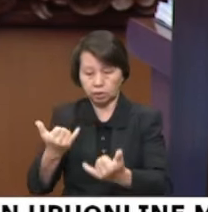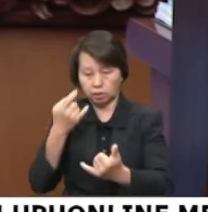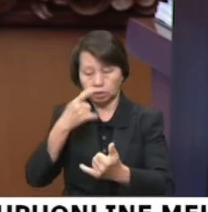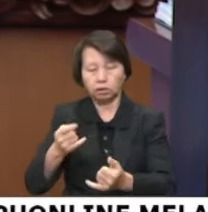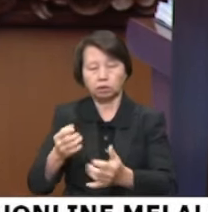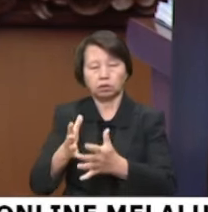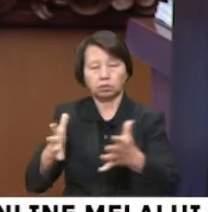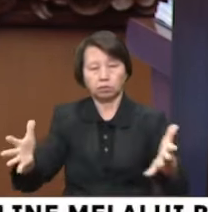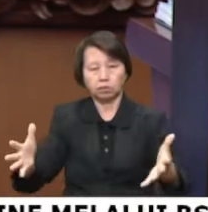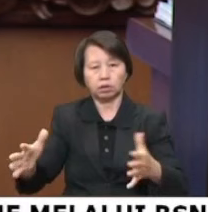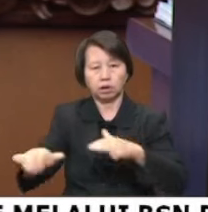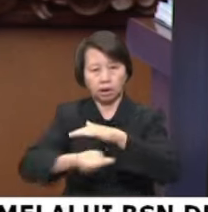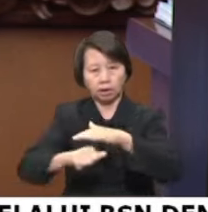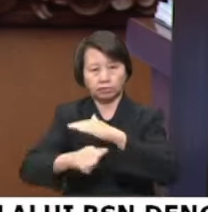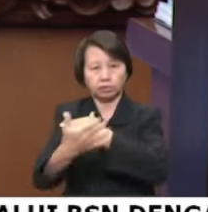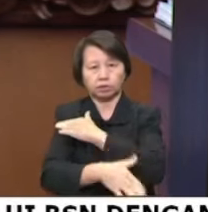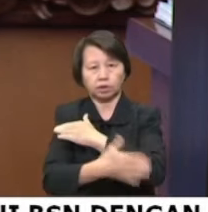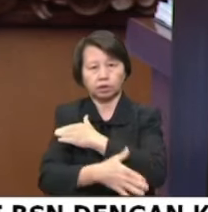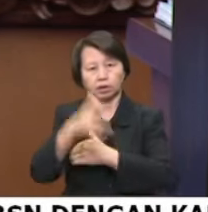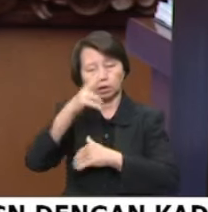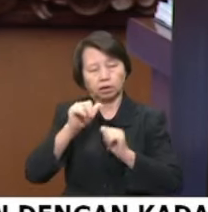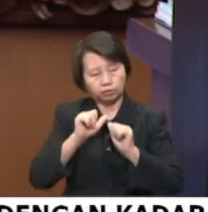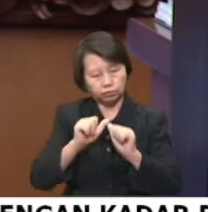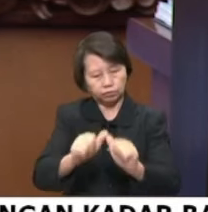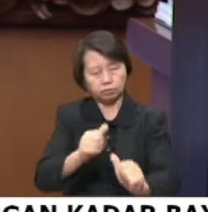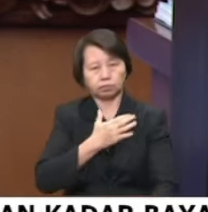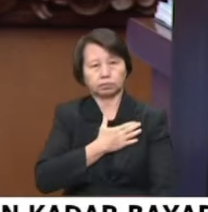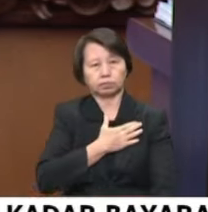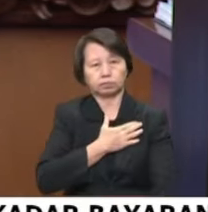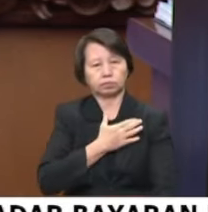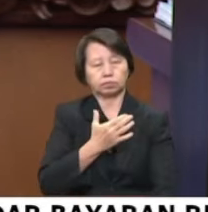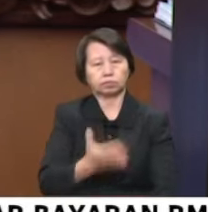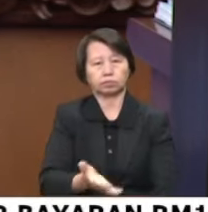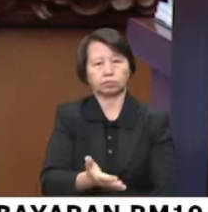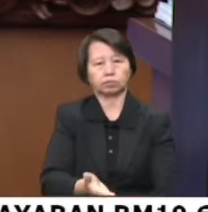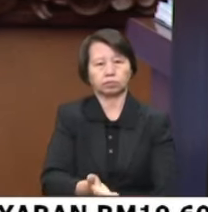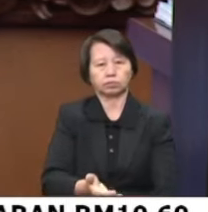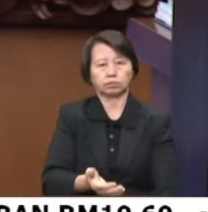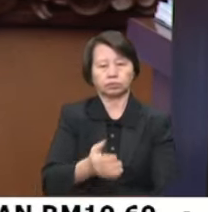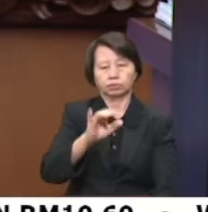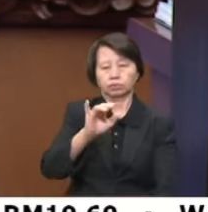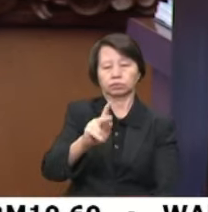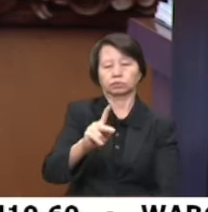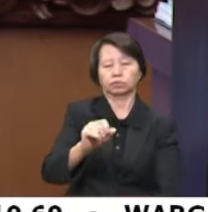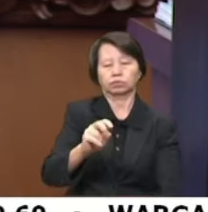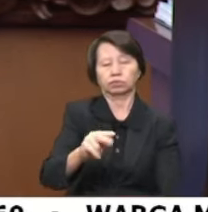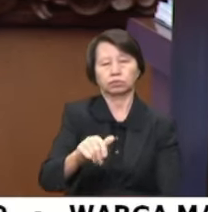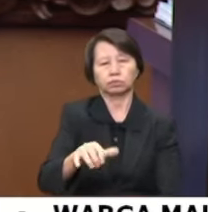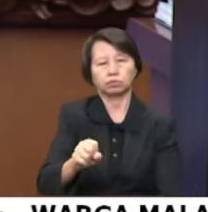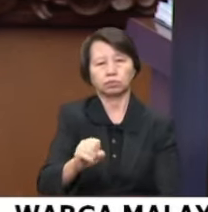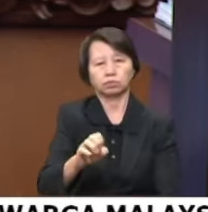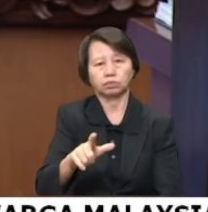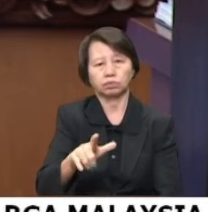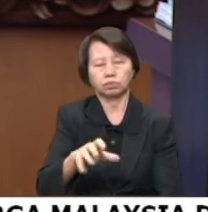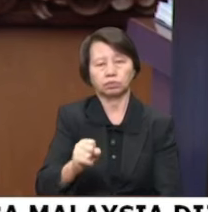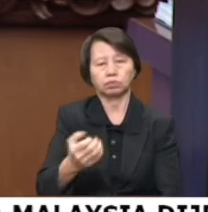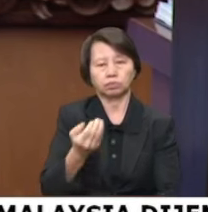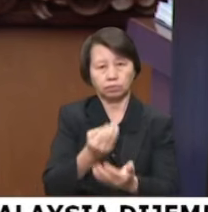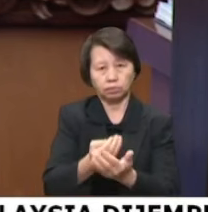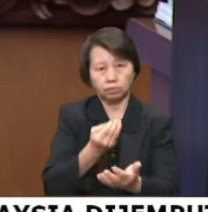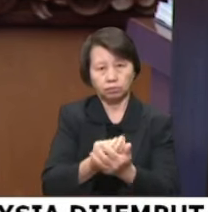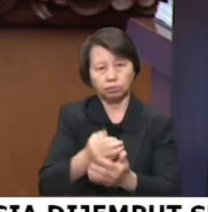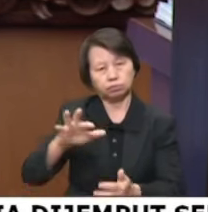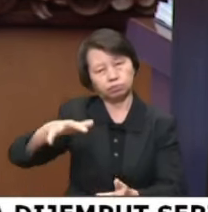asas hasil negara. Kerajaan akan terus kekal komited terhadap konsolidasi fiskal dalam jangka sederhana